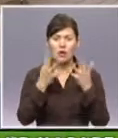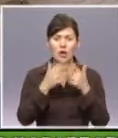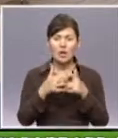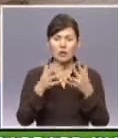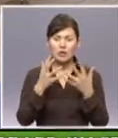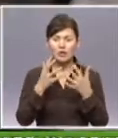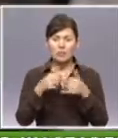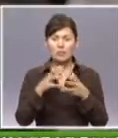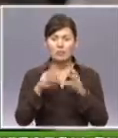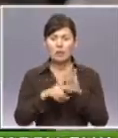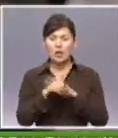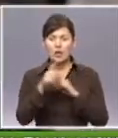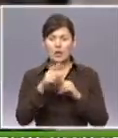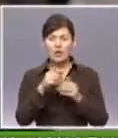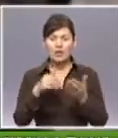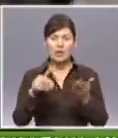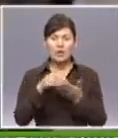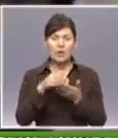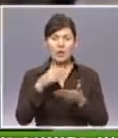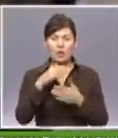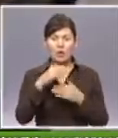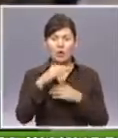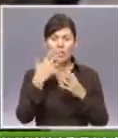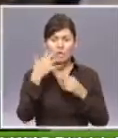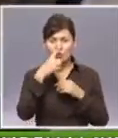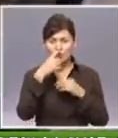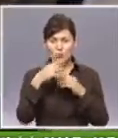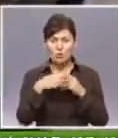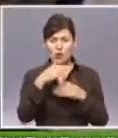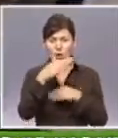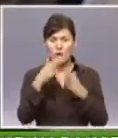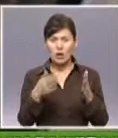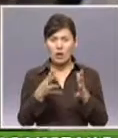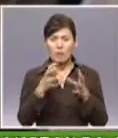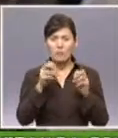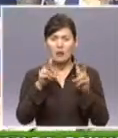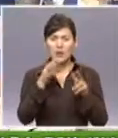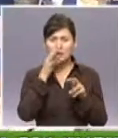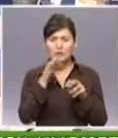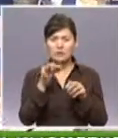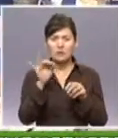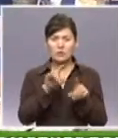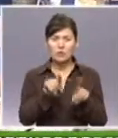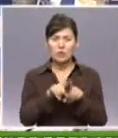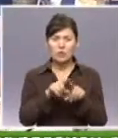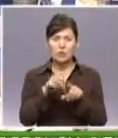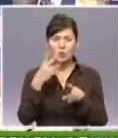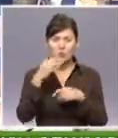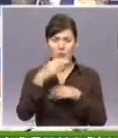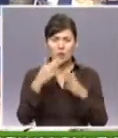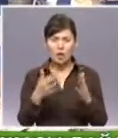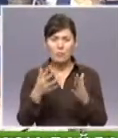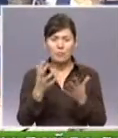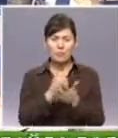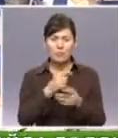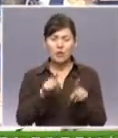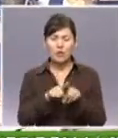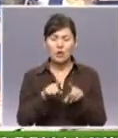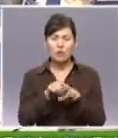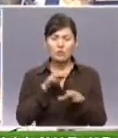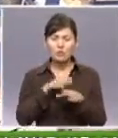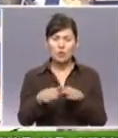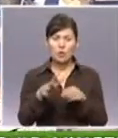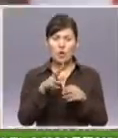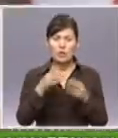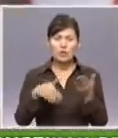анықтауда. Алғашқы қорытынды бойынша қорап саны 50-ге жеткен. Мамандардың айтуынша тағы да осындай 30 қорап тәркіленген. Толыққанды